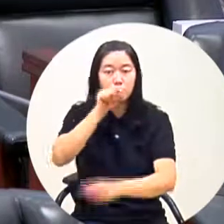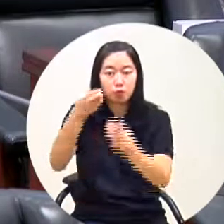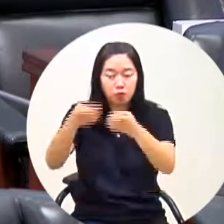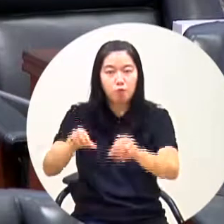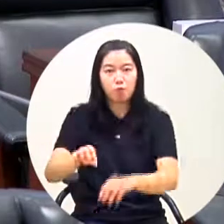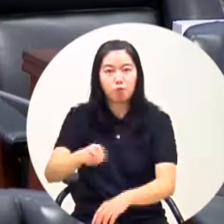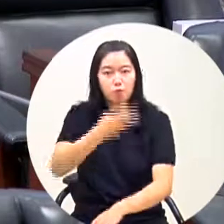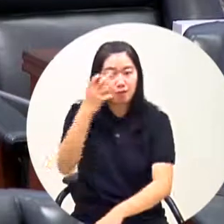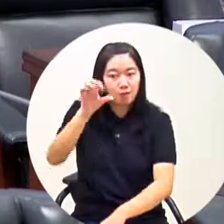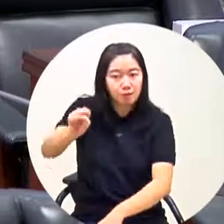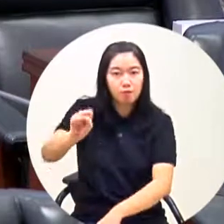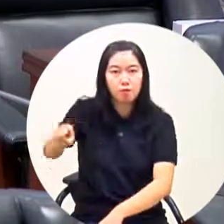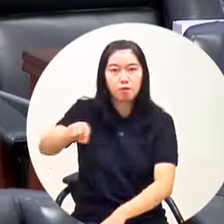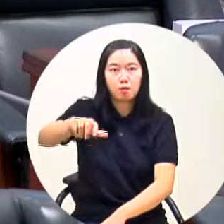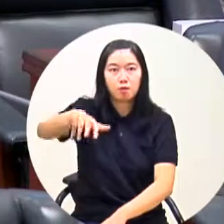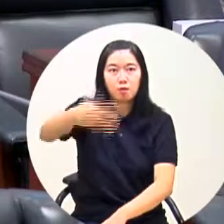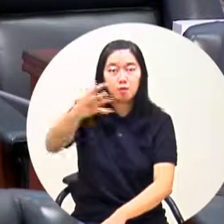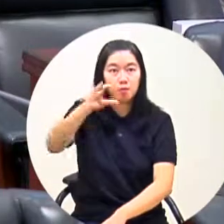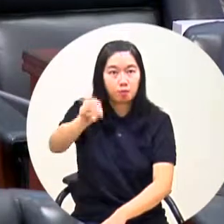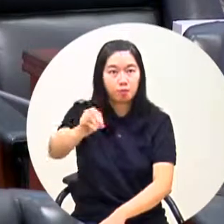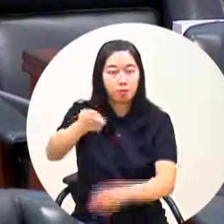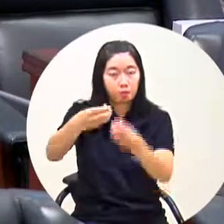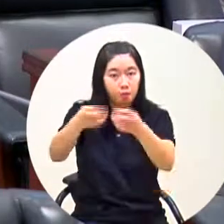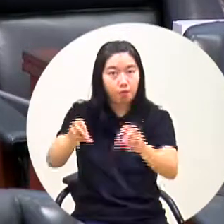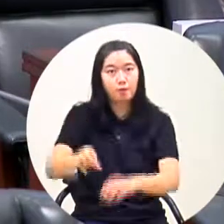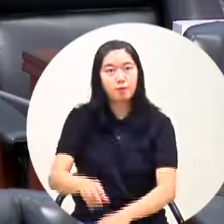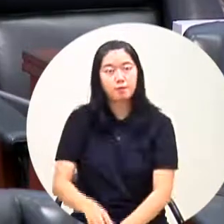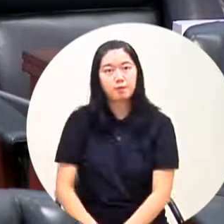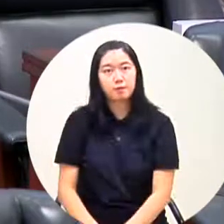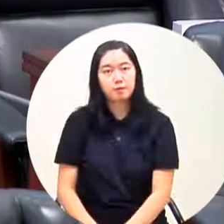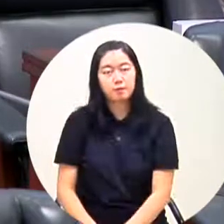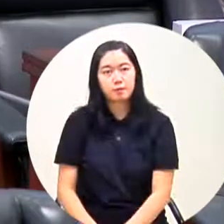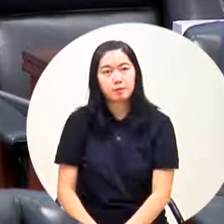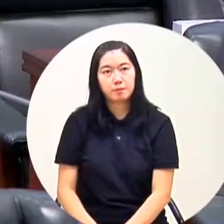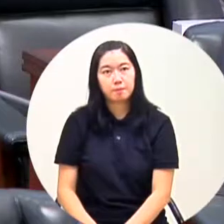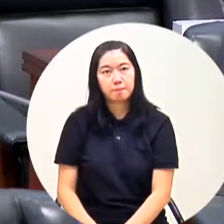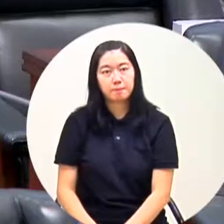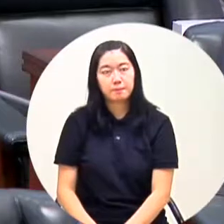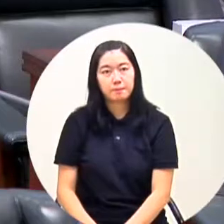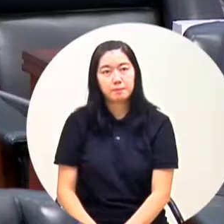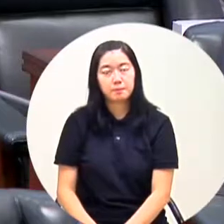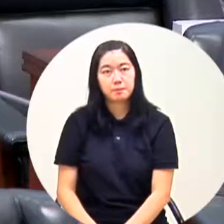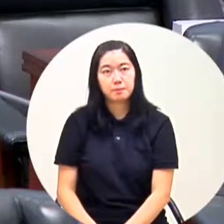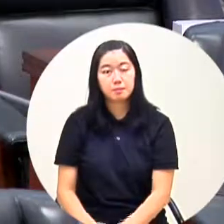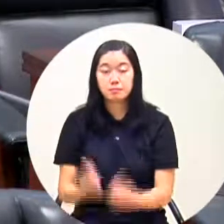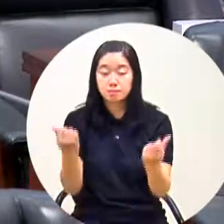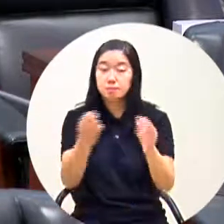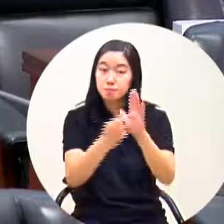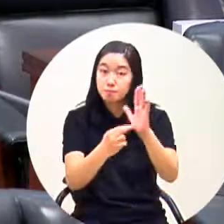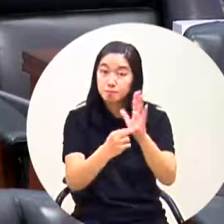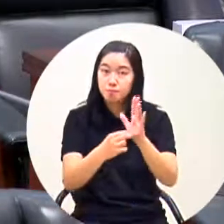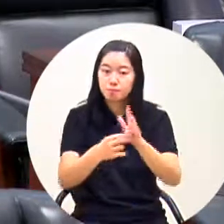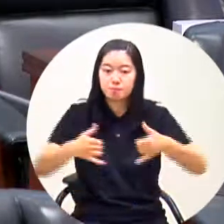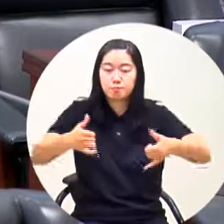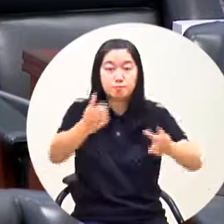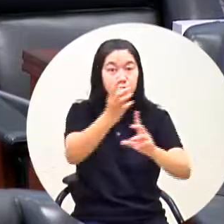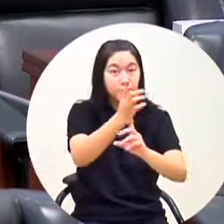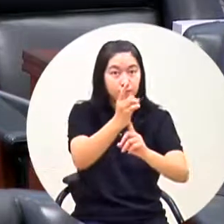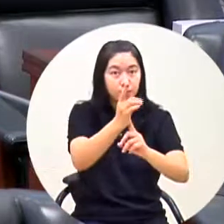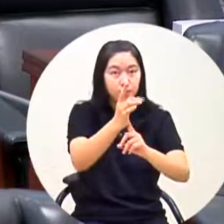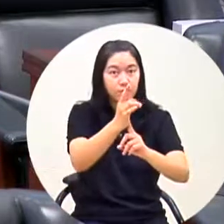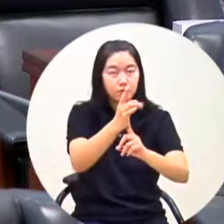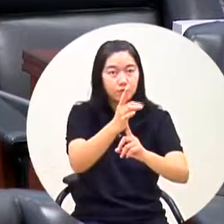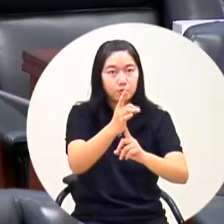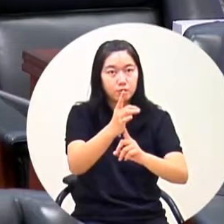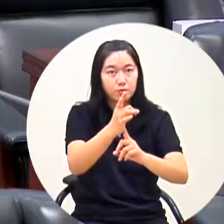有8万颗蛋了哈。那像我们比如我们的鹿竹的益